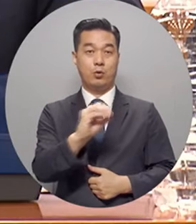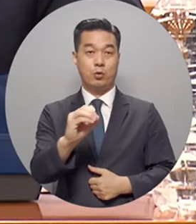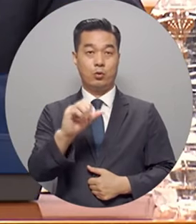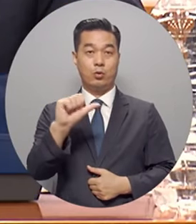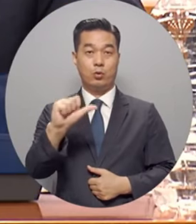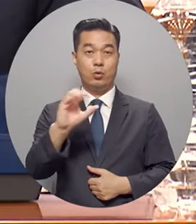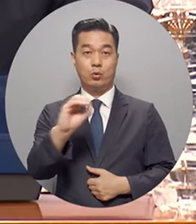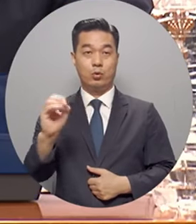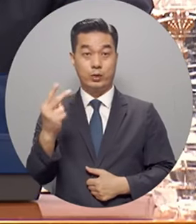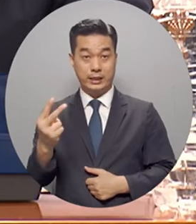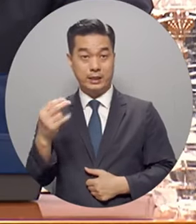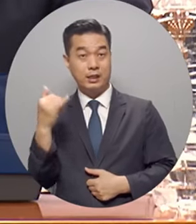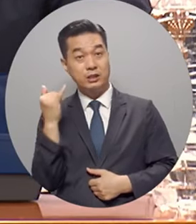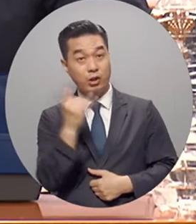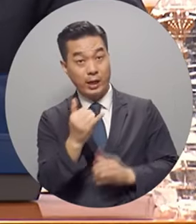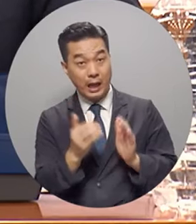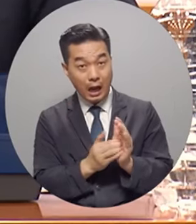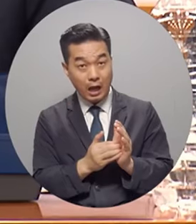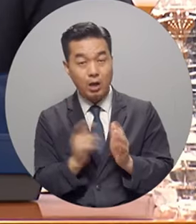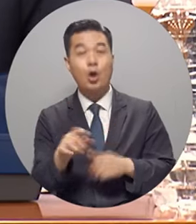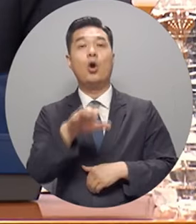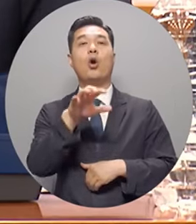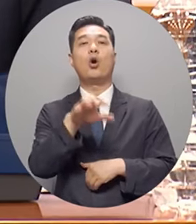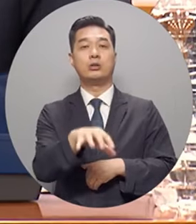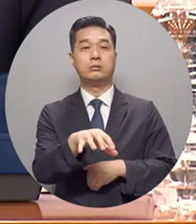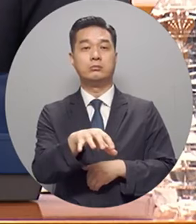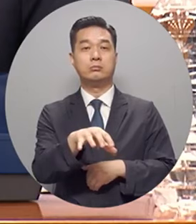800-5002로 전화를 했습니다. 거기 어딘가요? 했더니